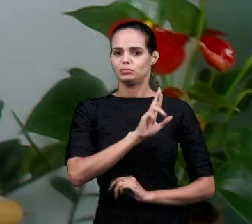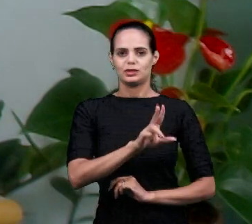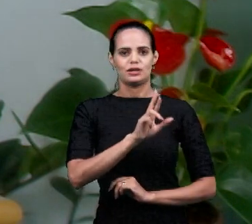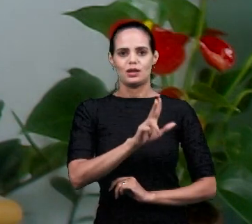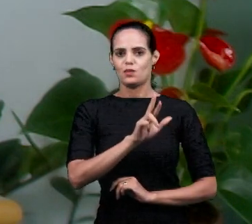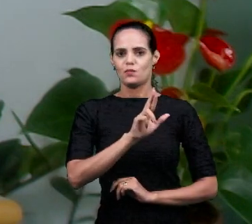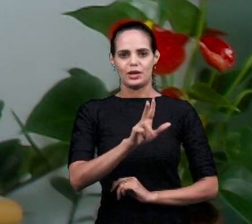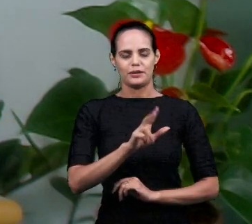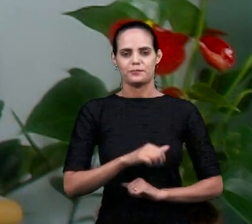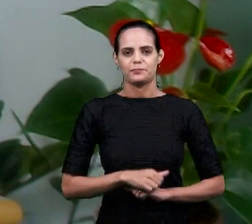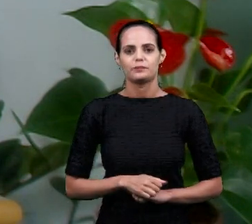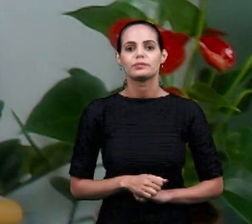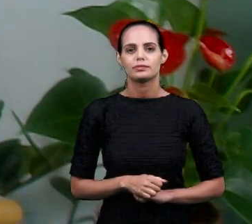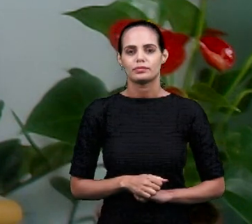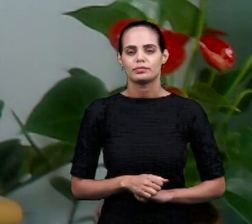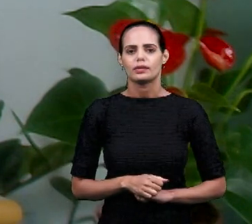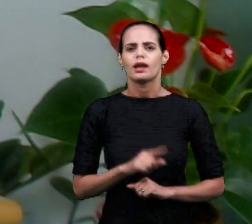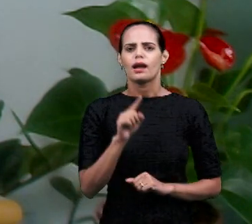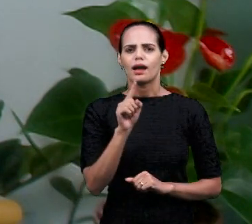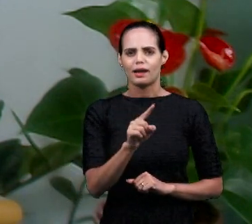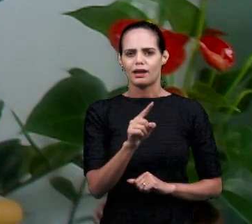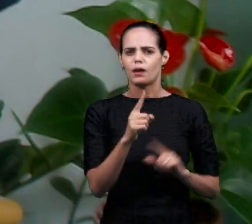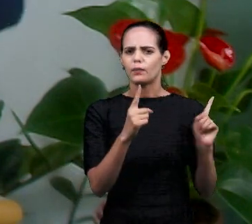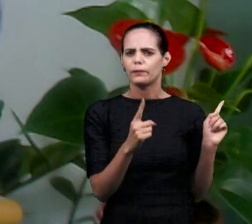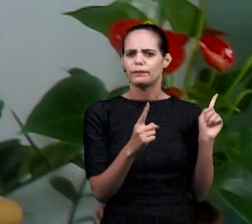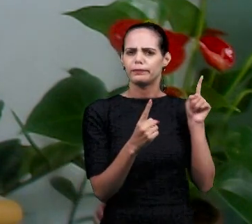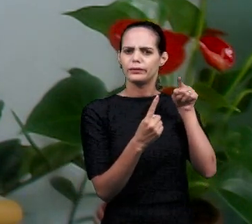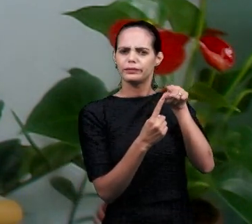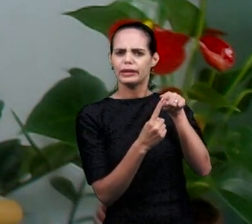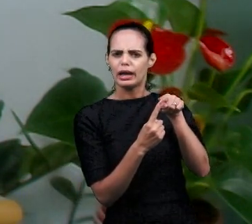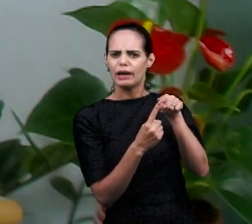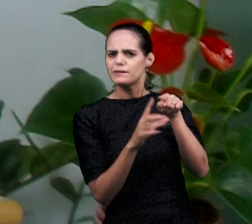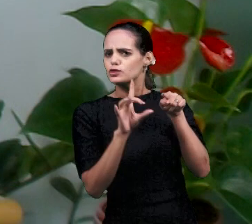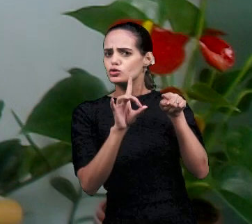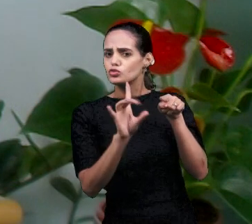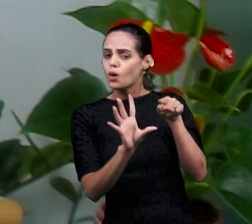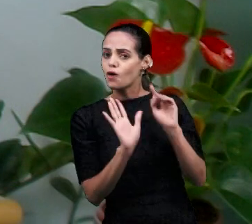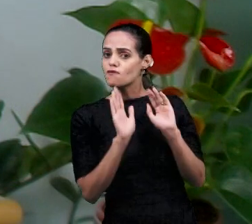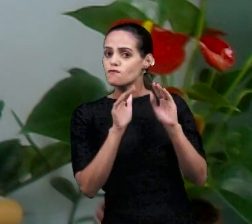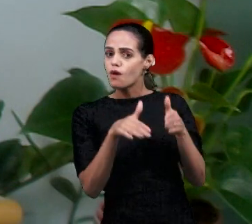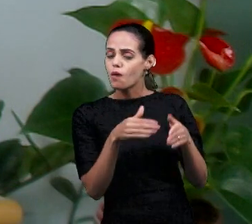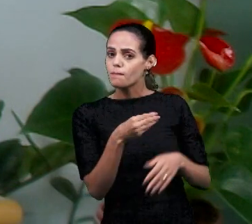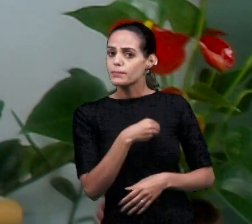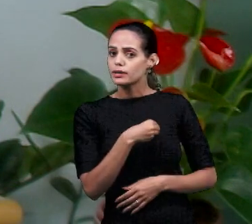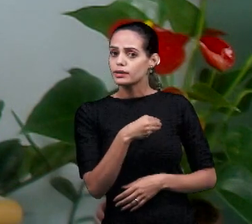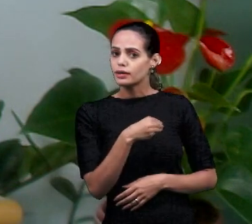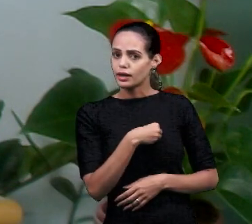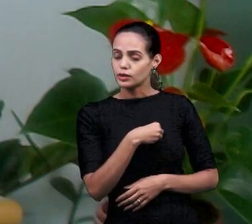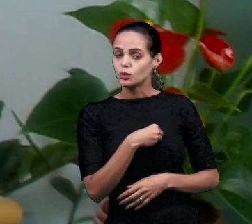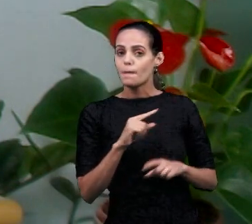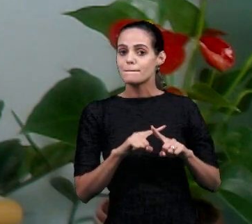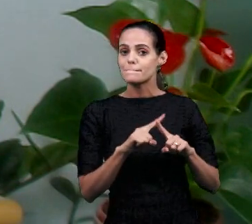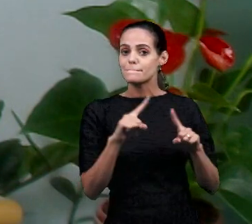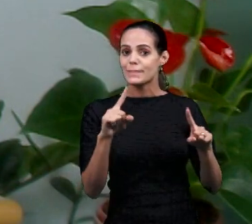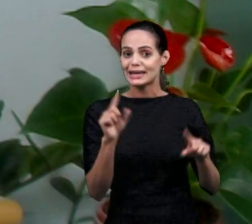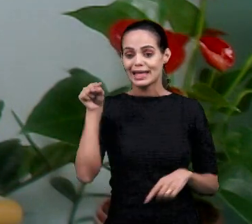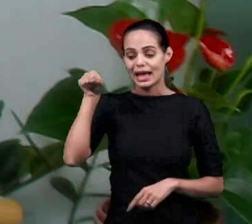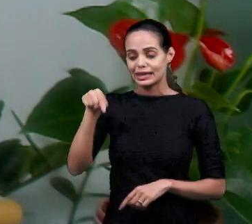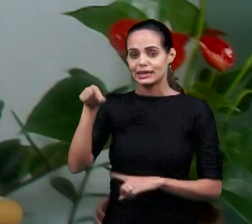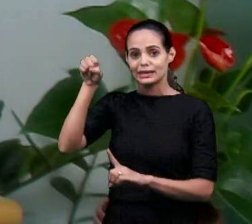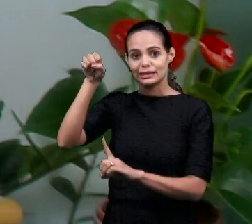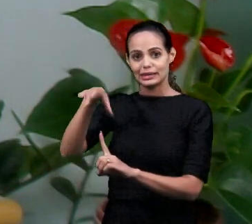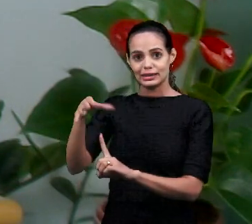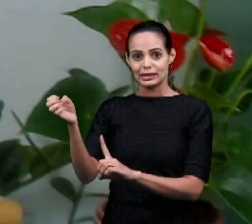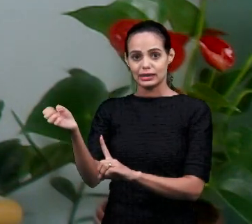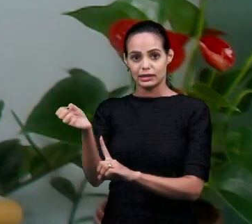était donc de quelque chose qui pointait ce qui était le péché. Mais maintenant, à partir